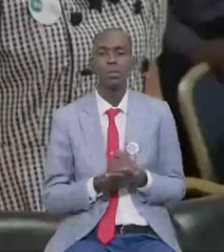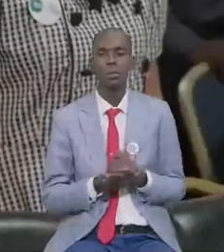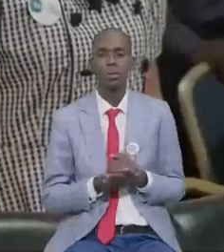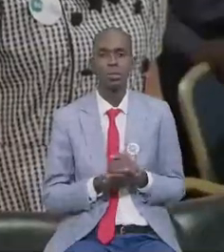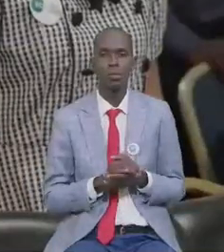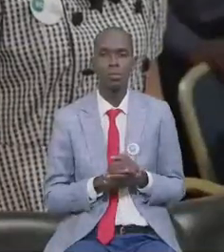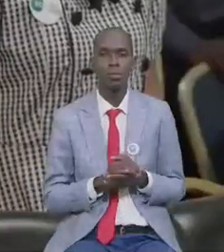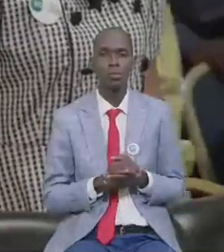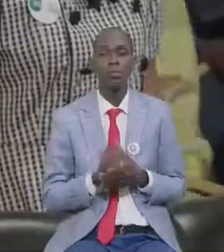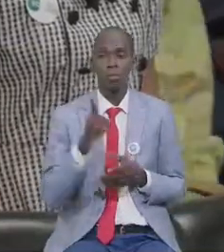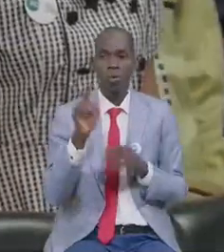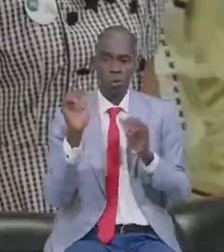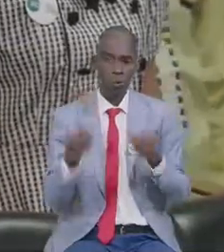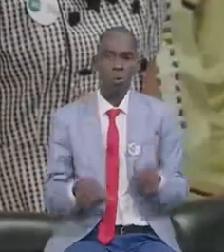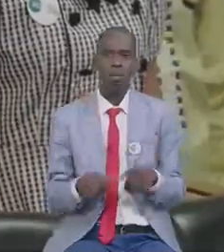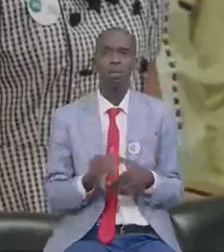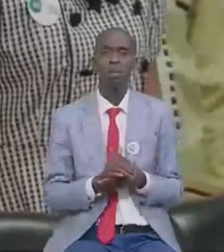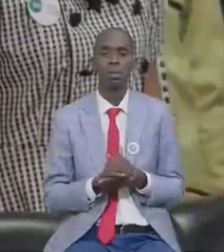Tu peux.